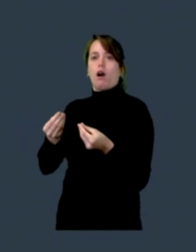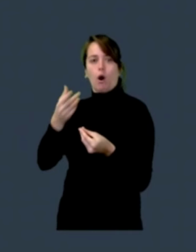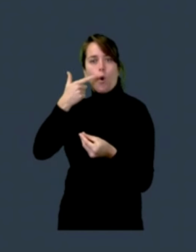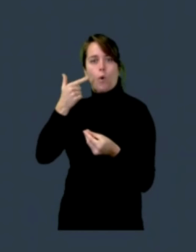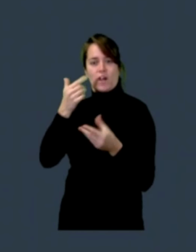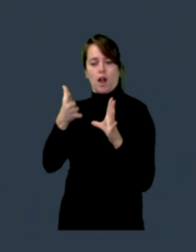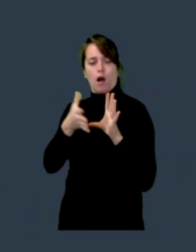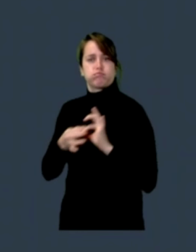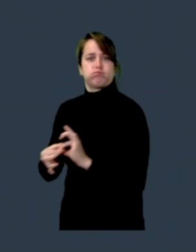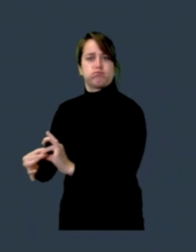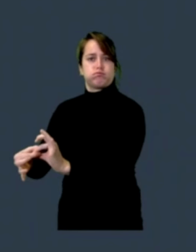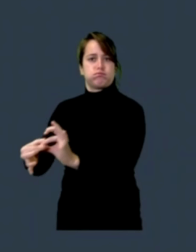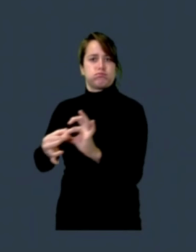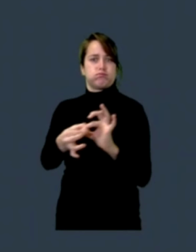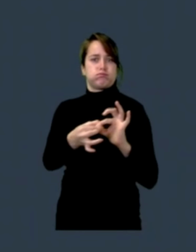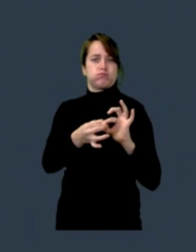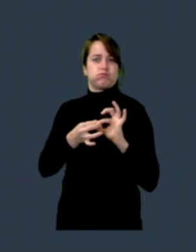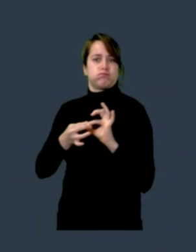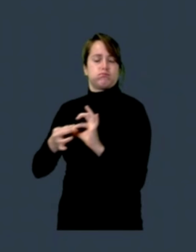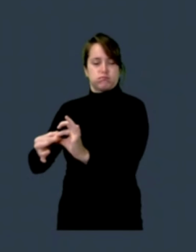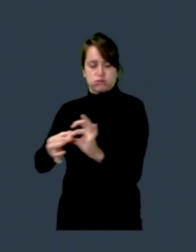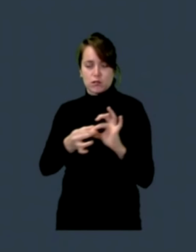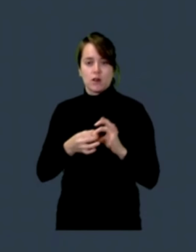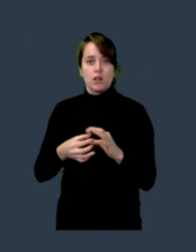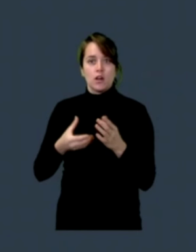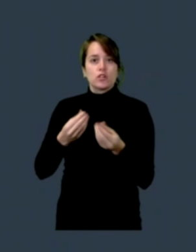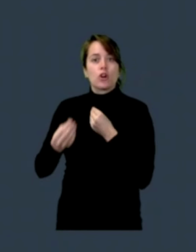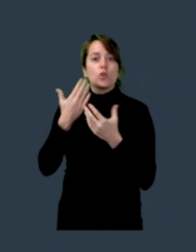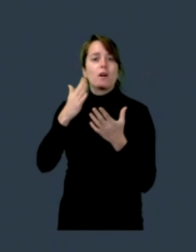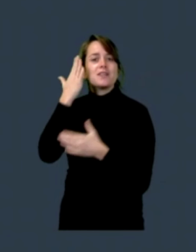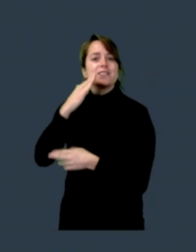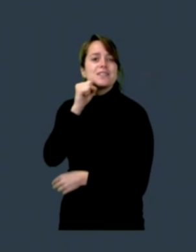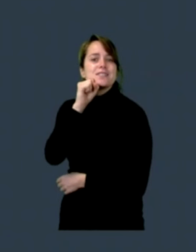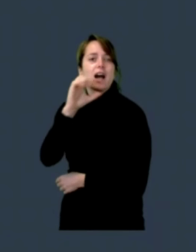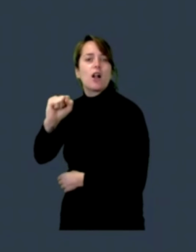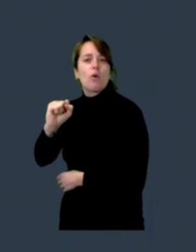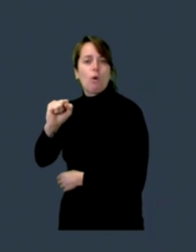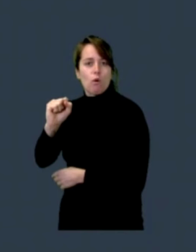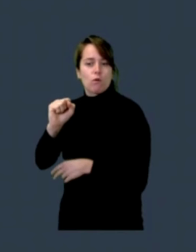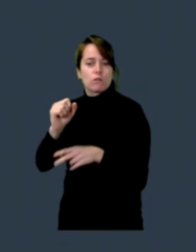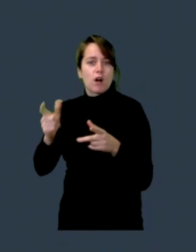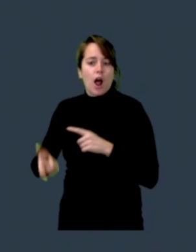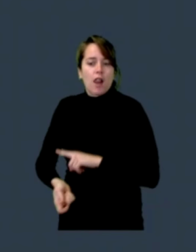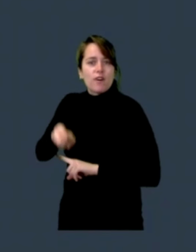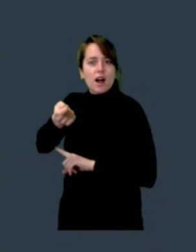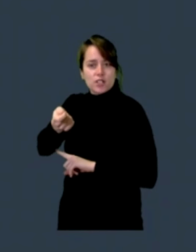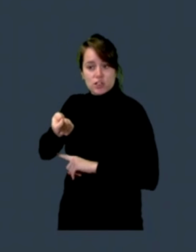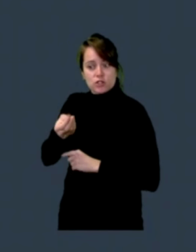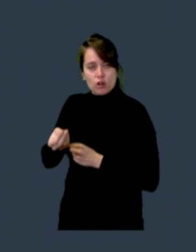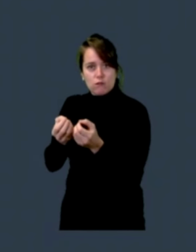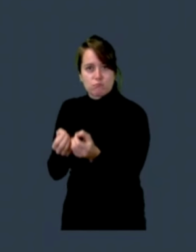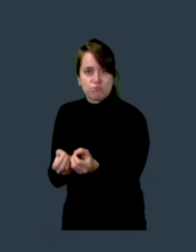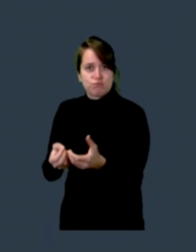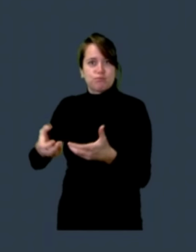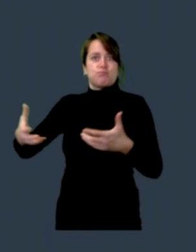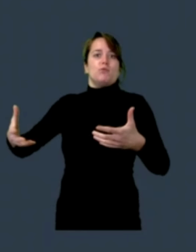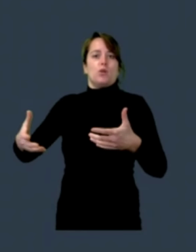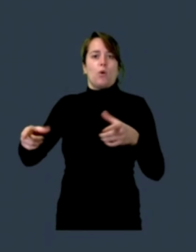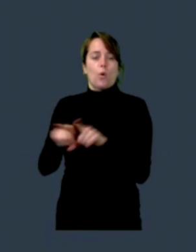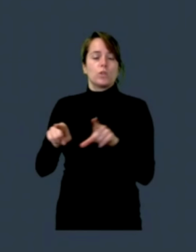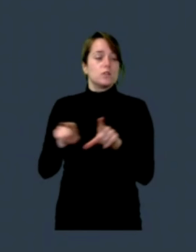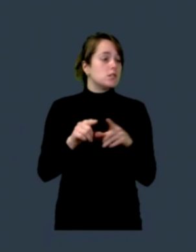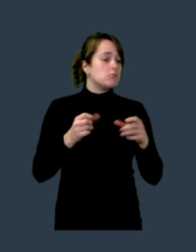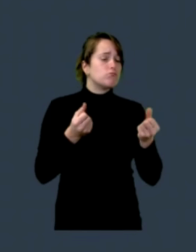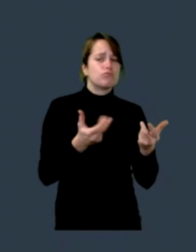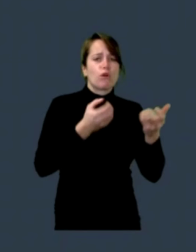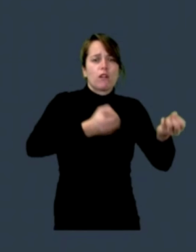aussi bien de porter le développement du Salon de l'élevage, ou encore un certain nombre de grandes manifestations, y compris d'événements